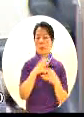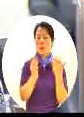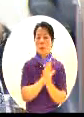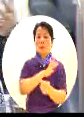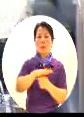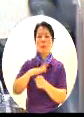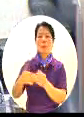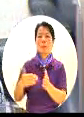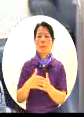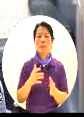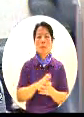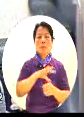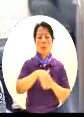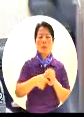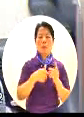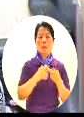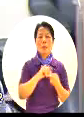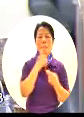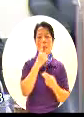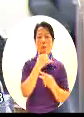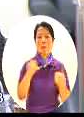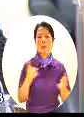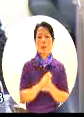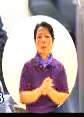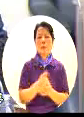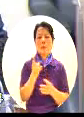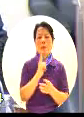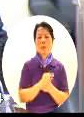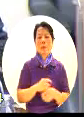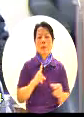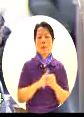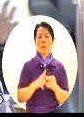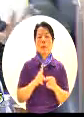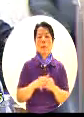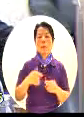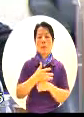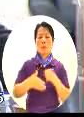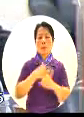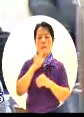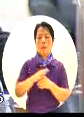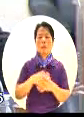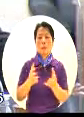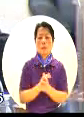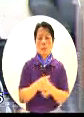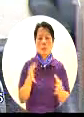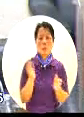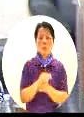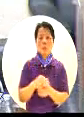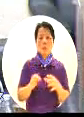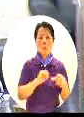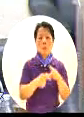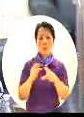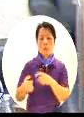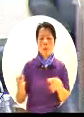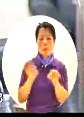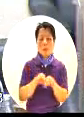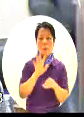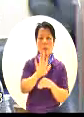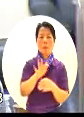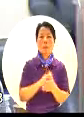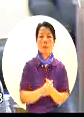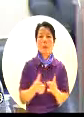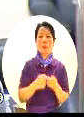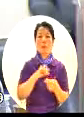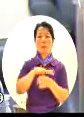了，即马包括我们迄个中道部分也有厂商进驻了哈、啊，包括我